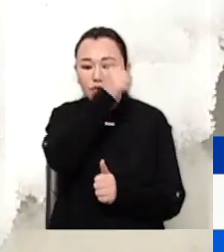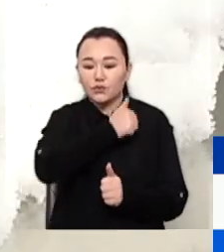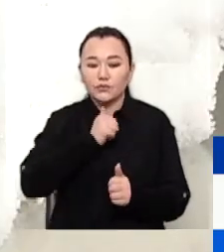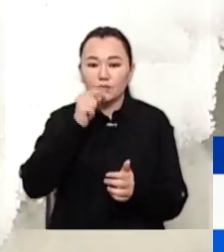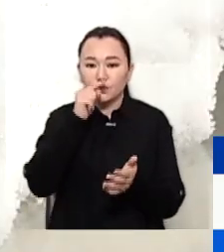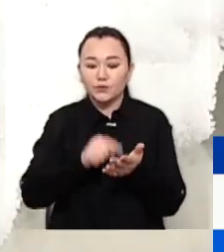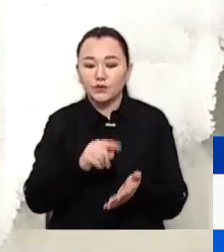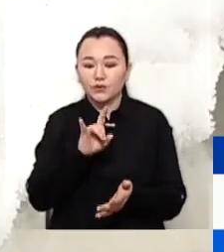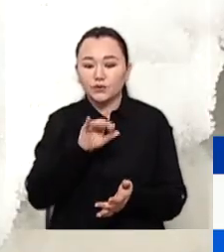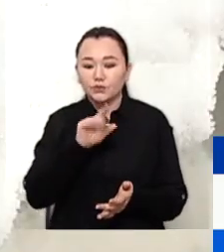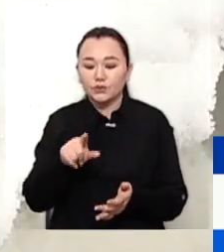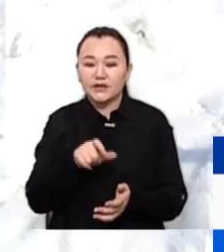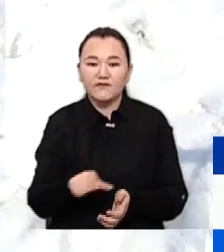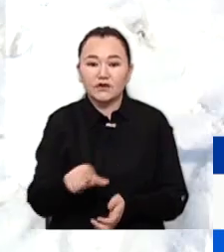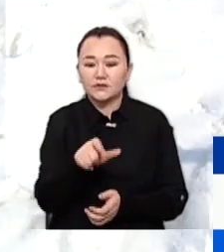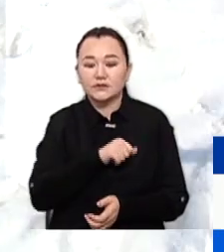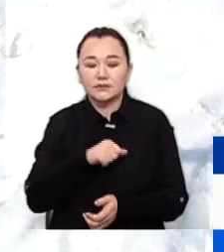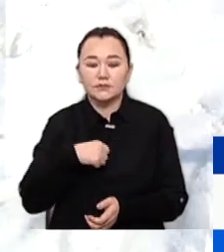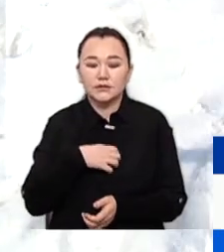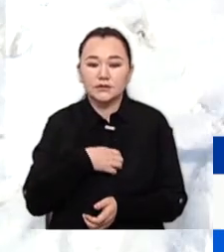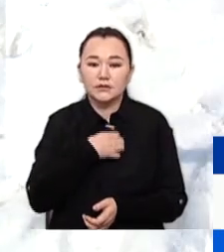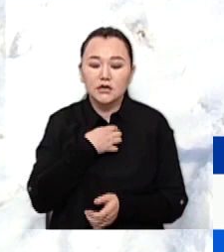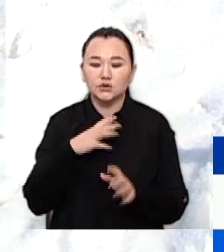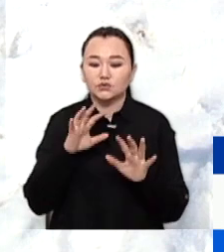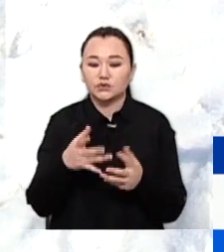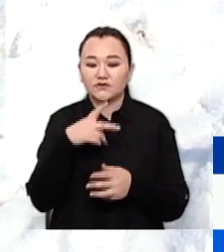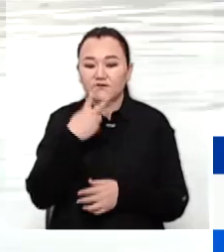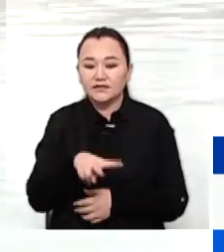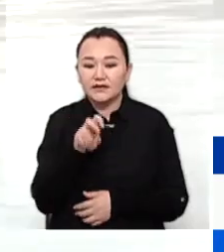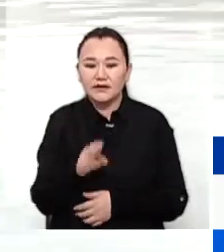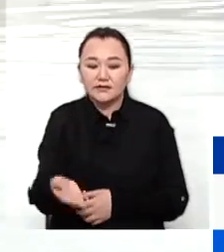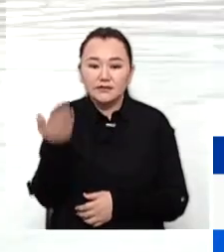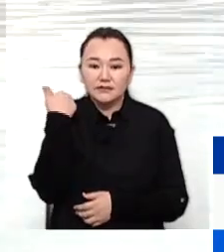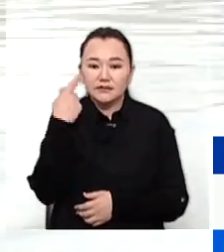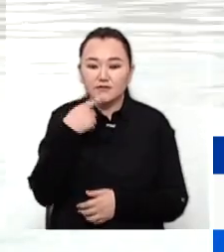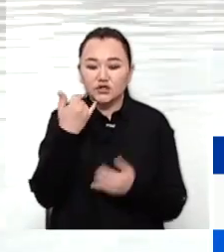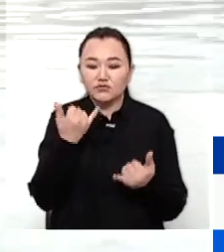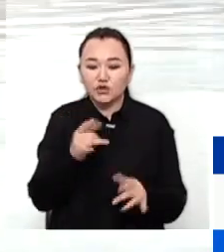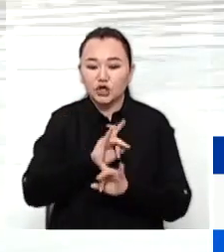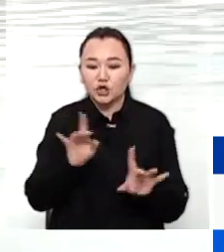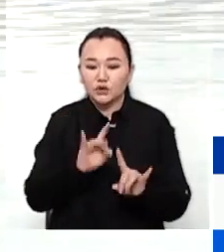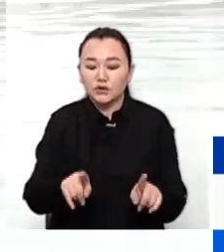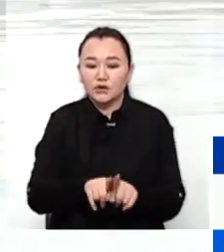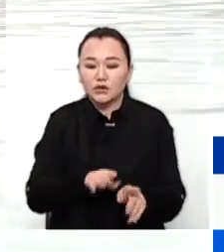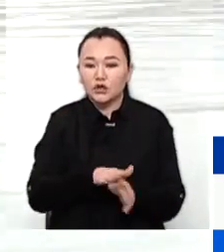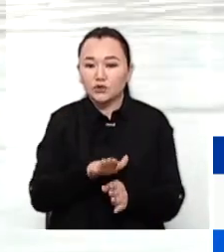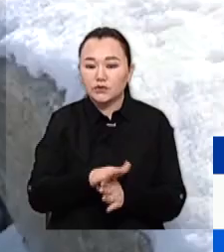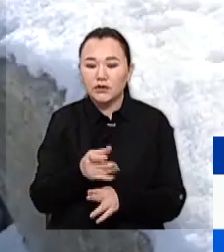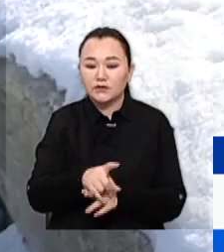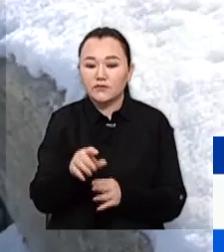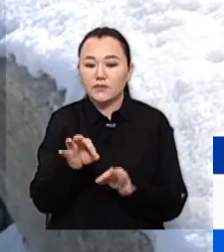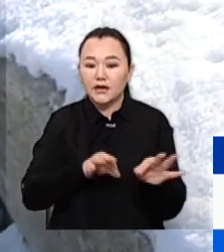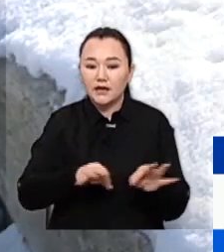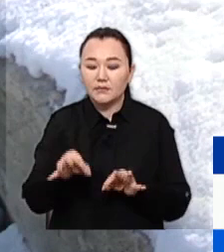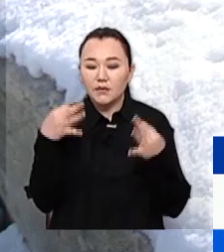Попадание ртути в реку – самый страшный сценарий, о котором говорили 20 лет назад и о котором говорят сегодня. Реализация данного проекта